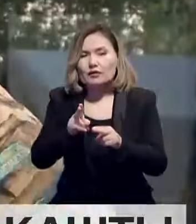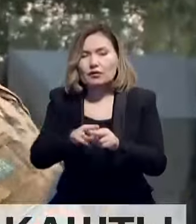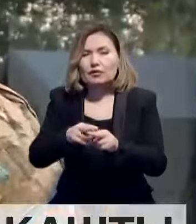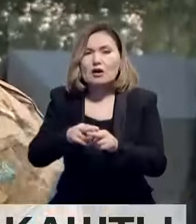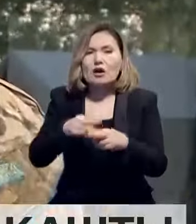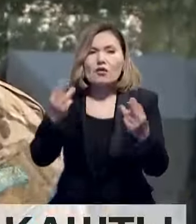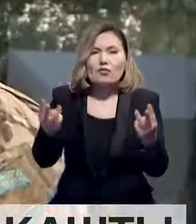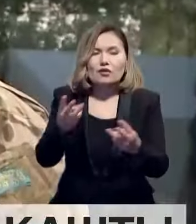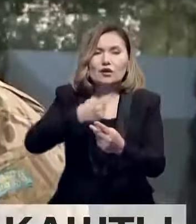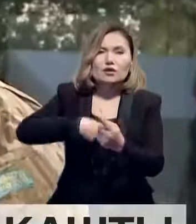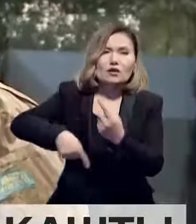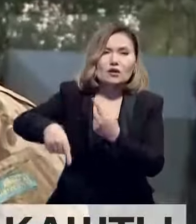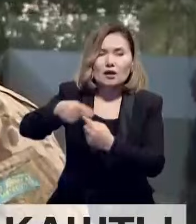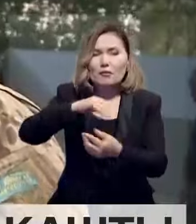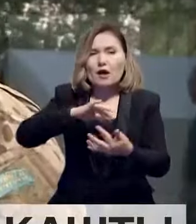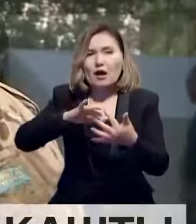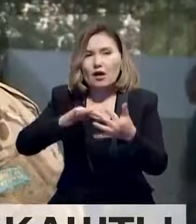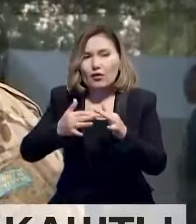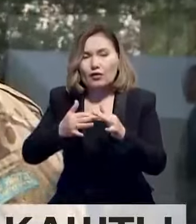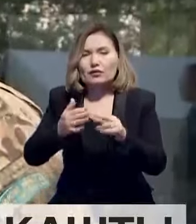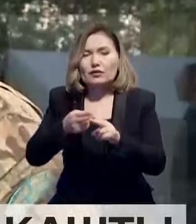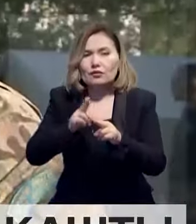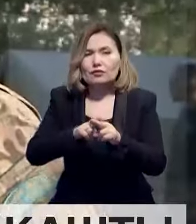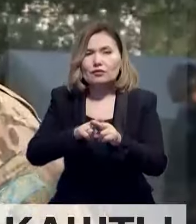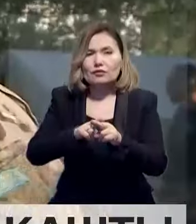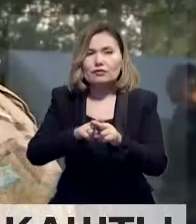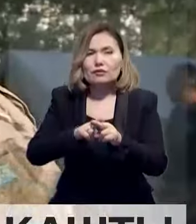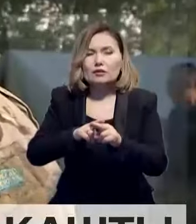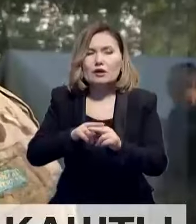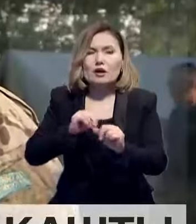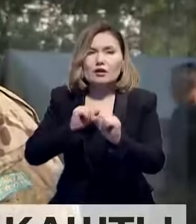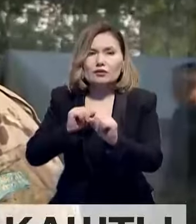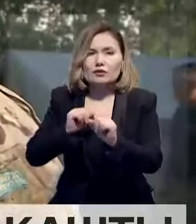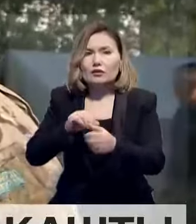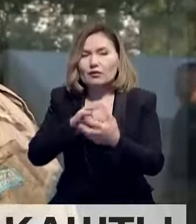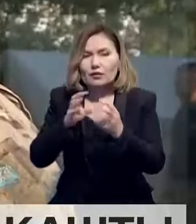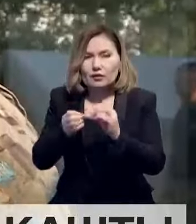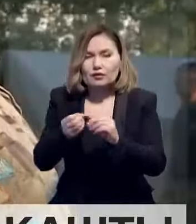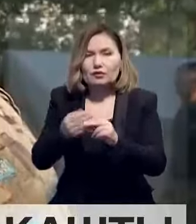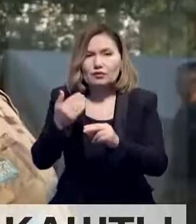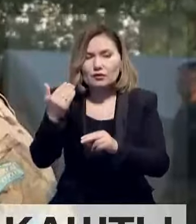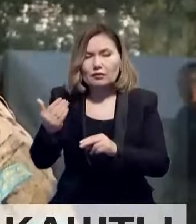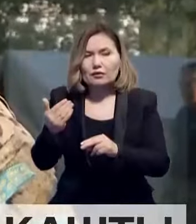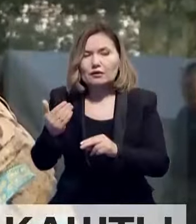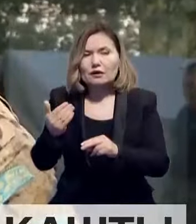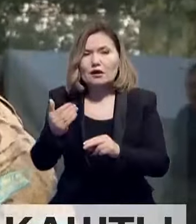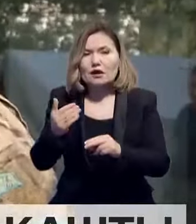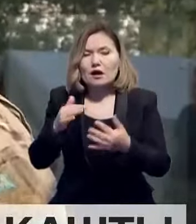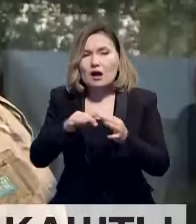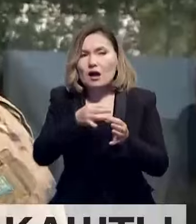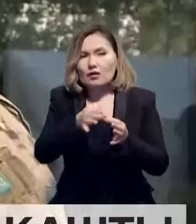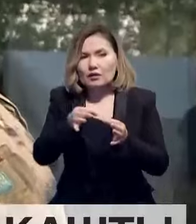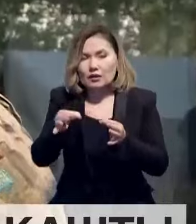жағын уже ауылды уже өрттеп қалай айтса, аралап, ауыл ауылға